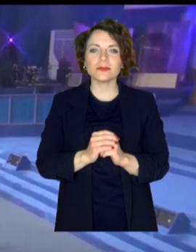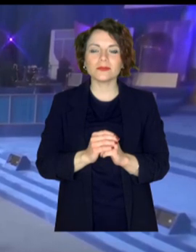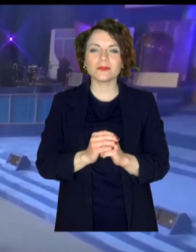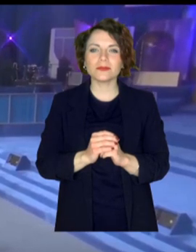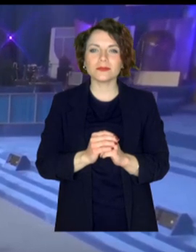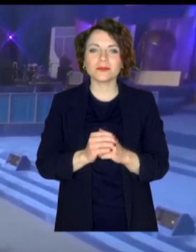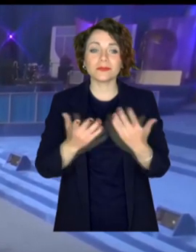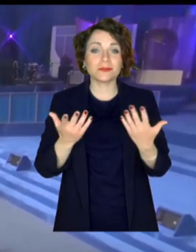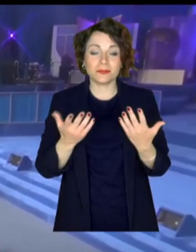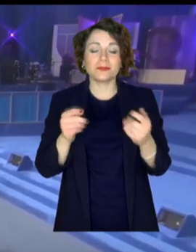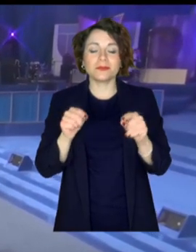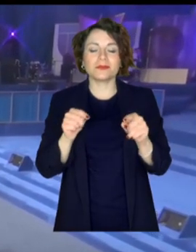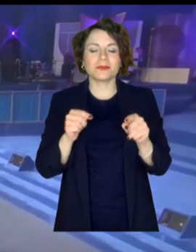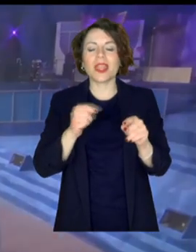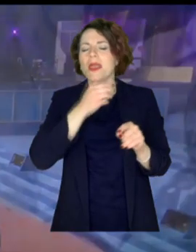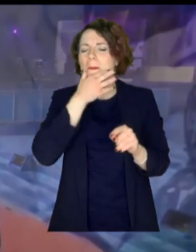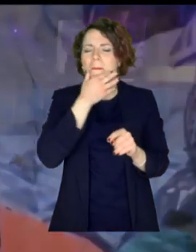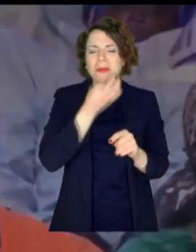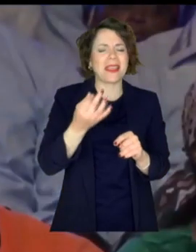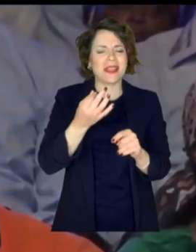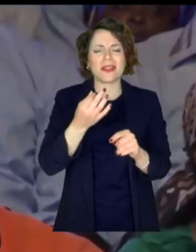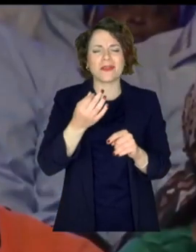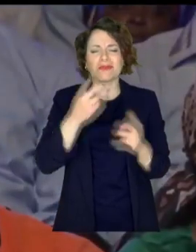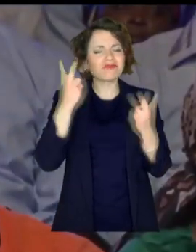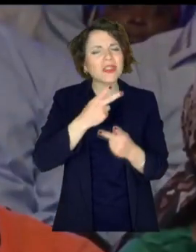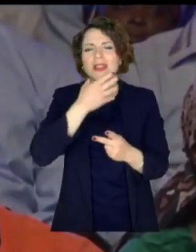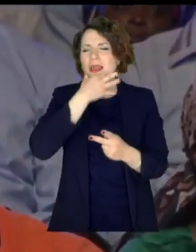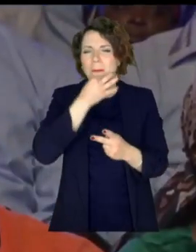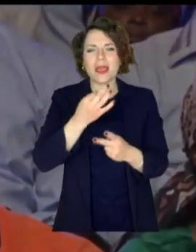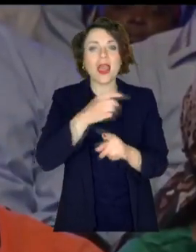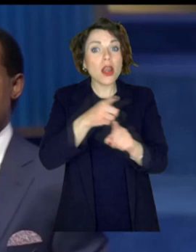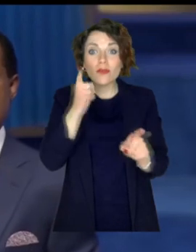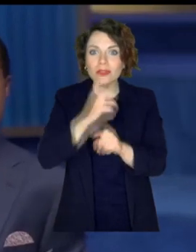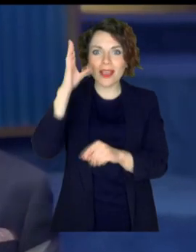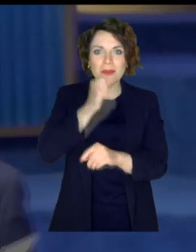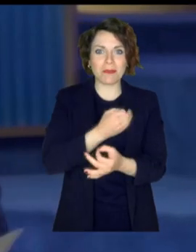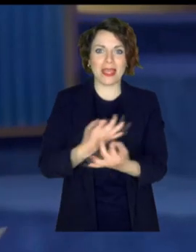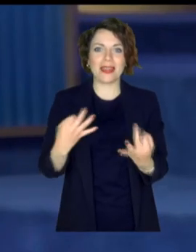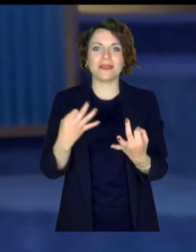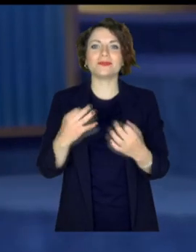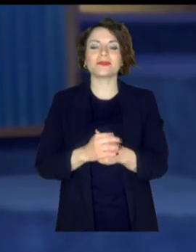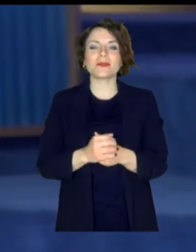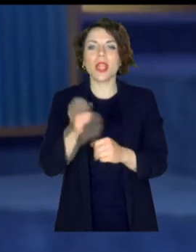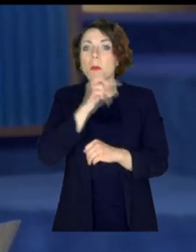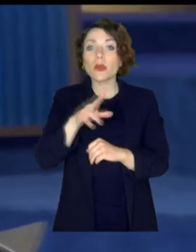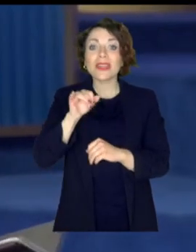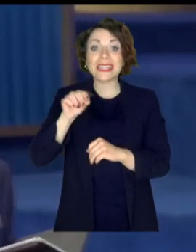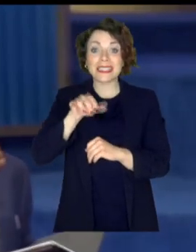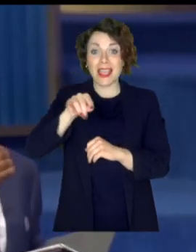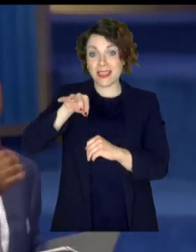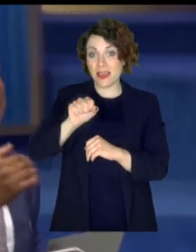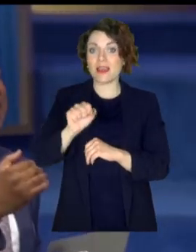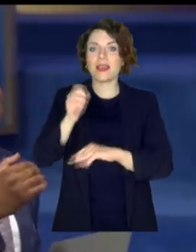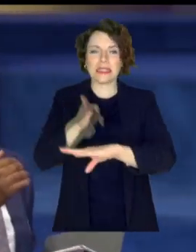C'è qualche cosa di molto bello riguardo a quanto ho appena detto, qualcosa che dovete capire. Il profeta Isaia